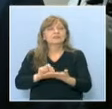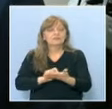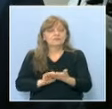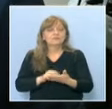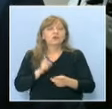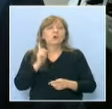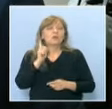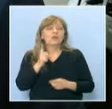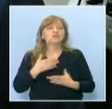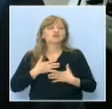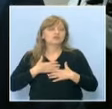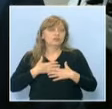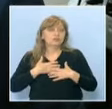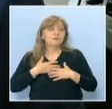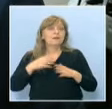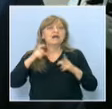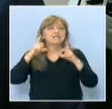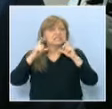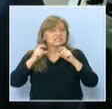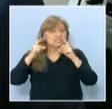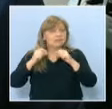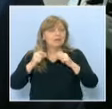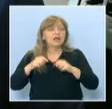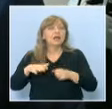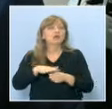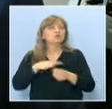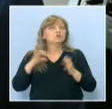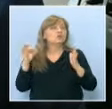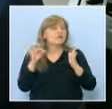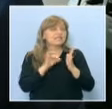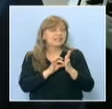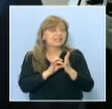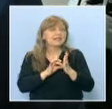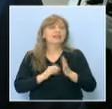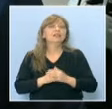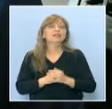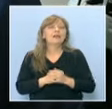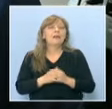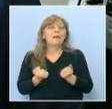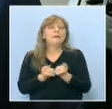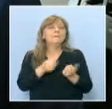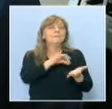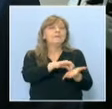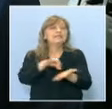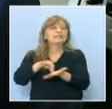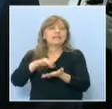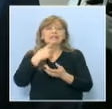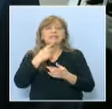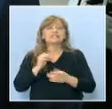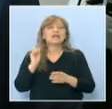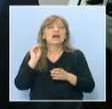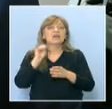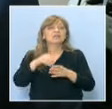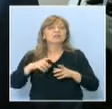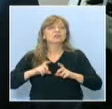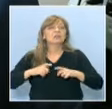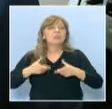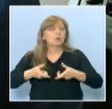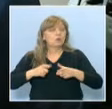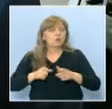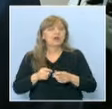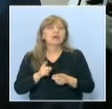бъде уеб-базирано и ще снима като основна цел местата за изхвърляне на отпадъците, за да може всеки разделно